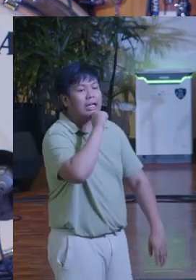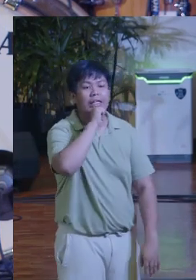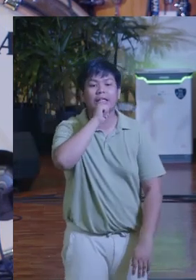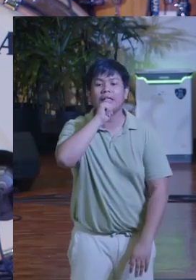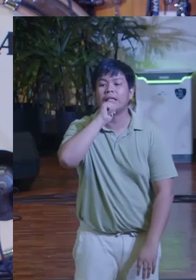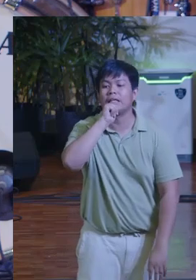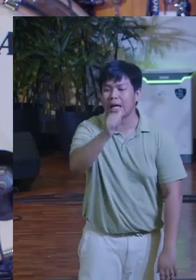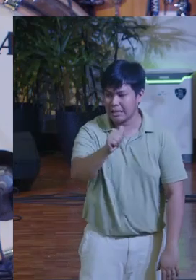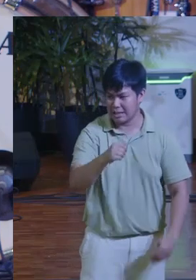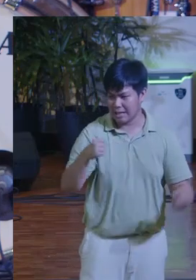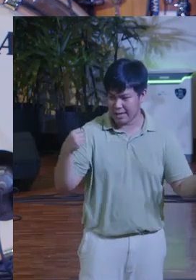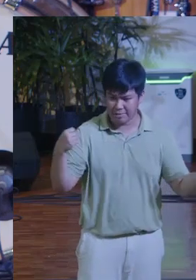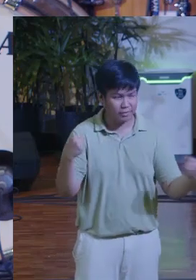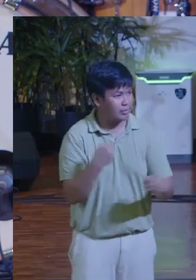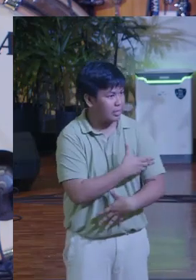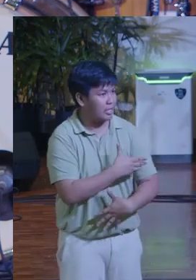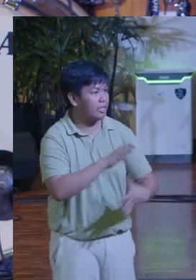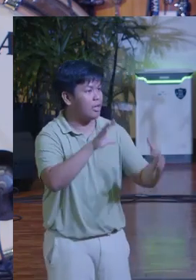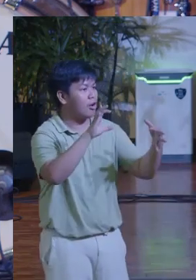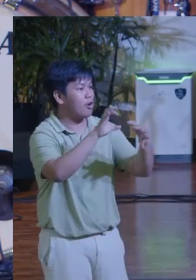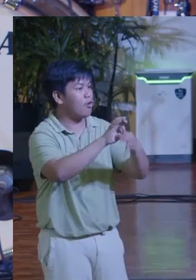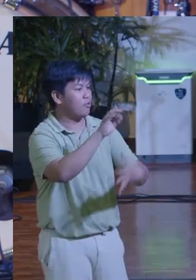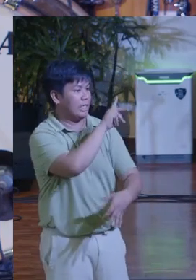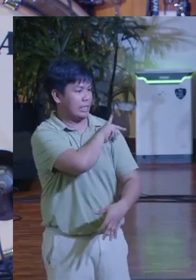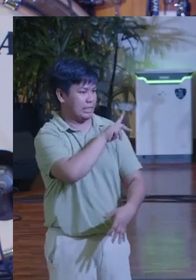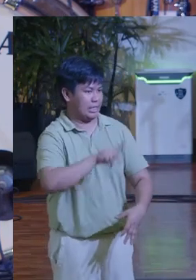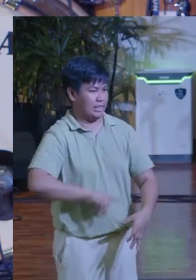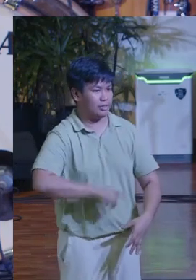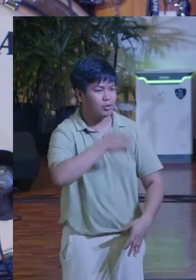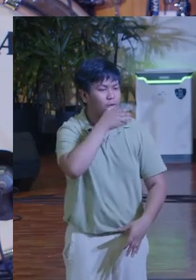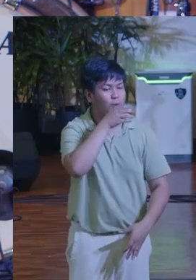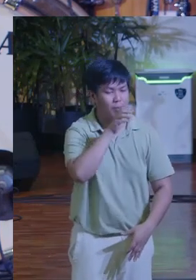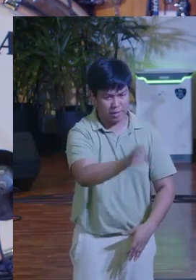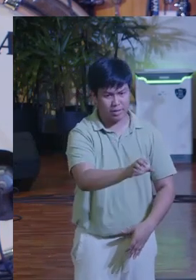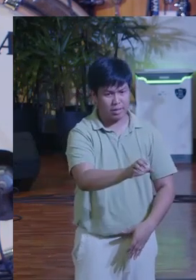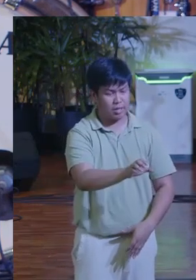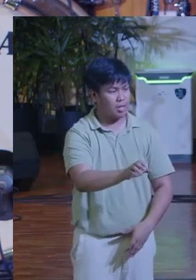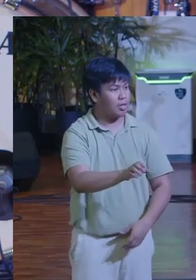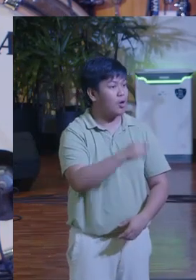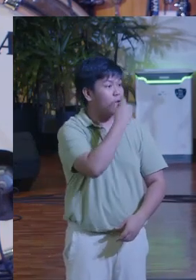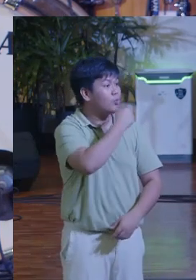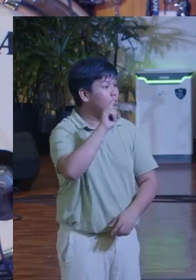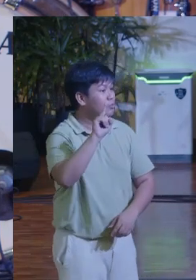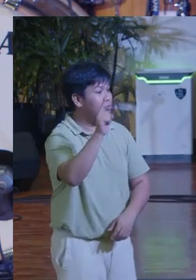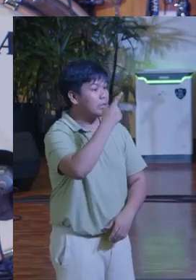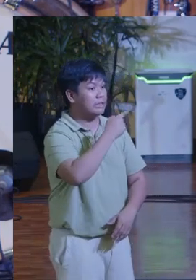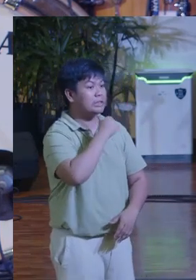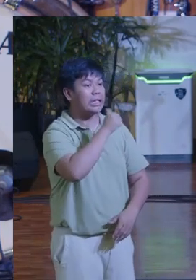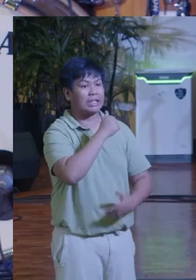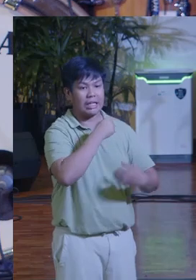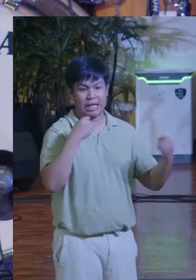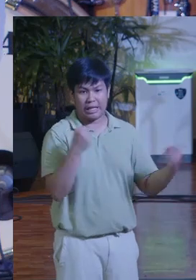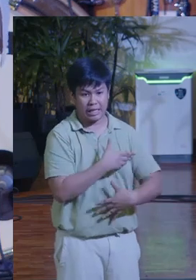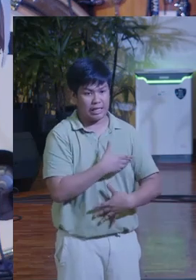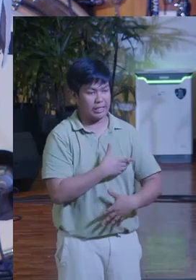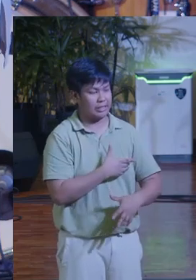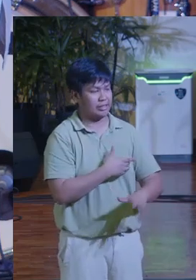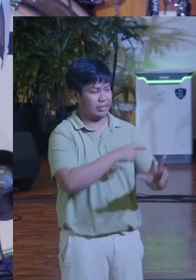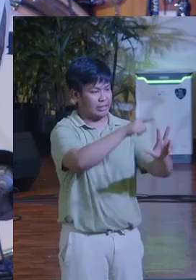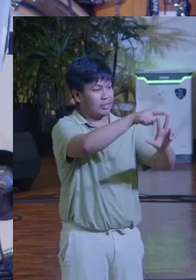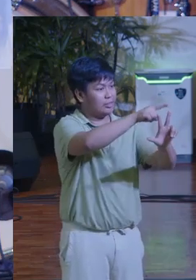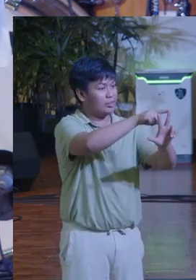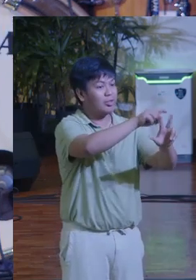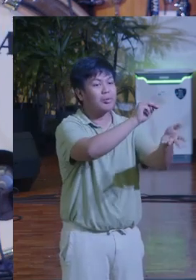afraid of the king's edict. Sino yung isang not afraid? Yung mga komadrona,